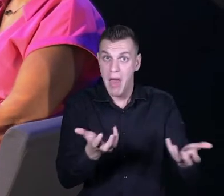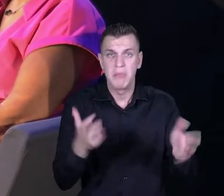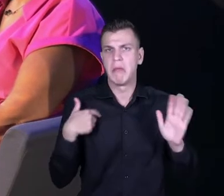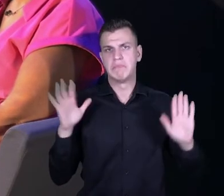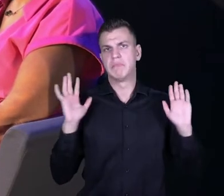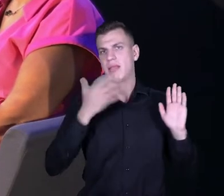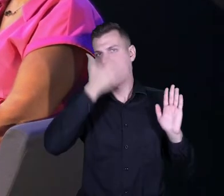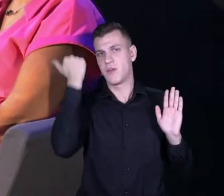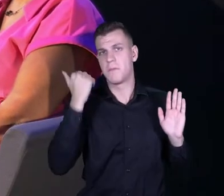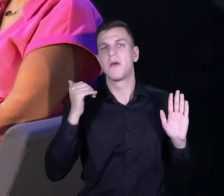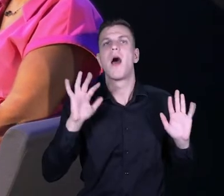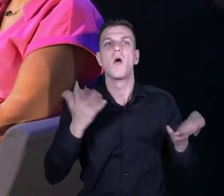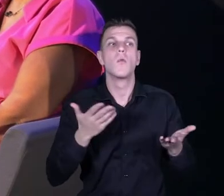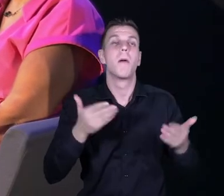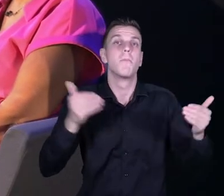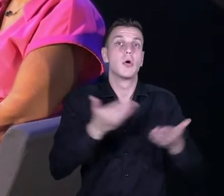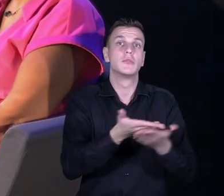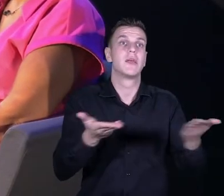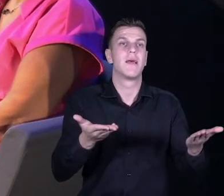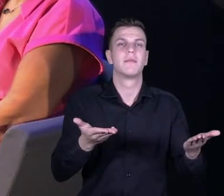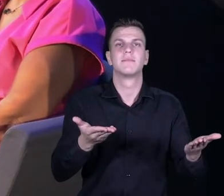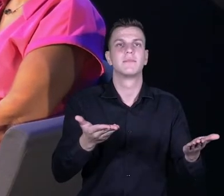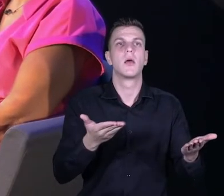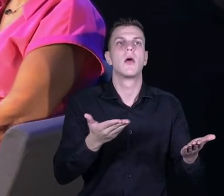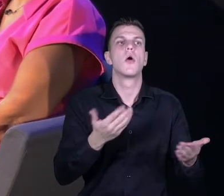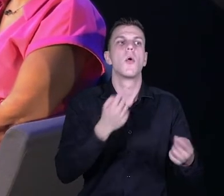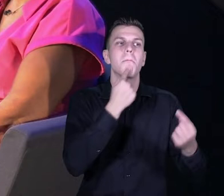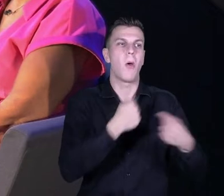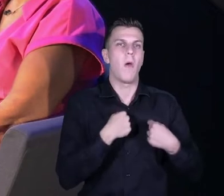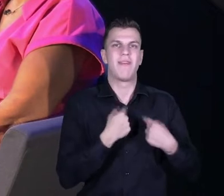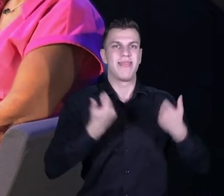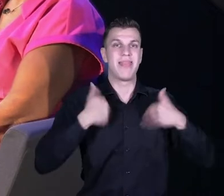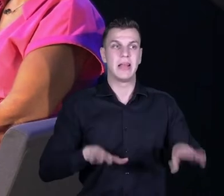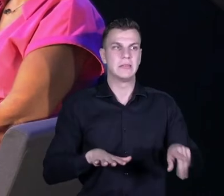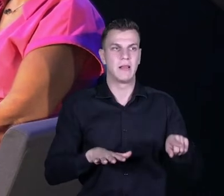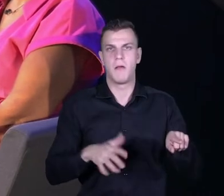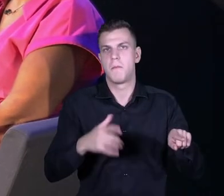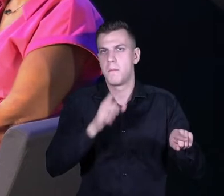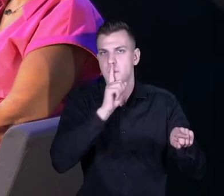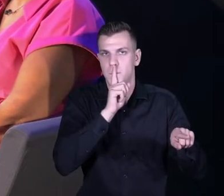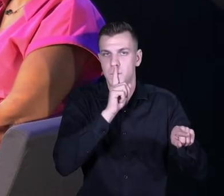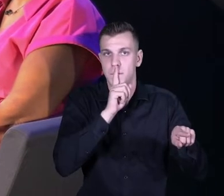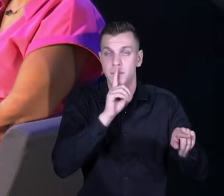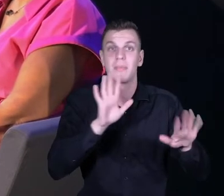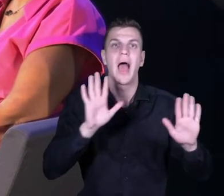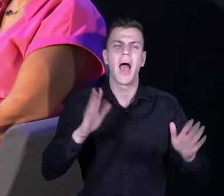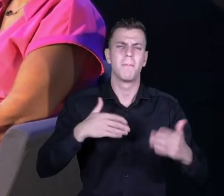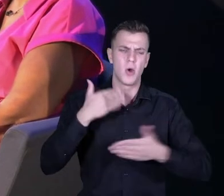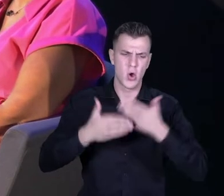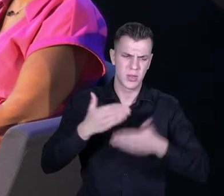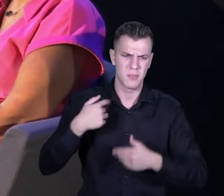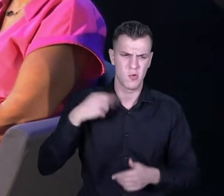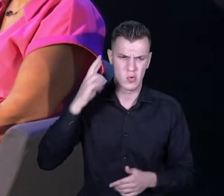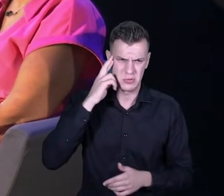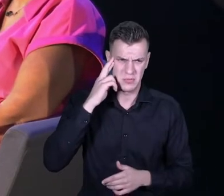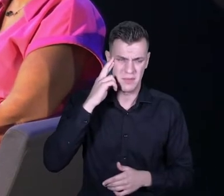nie mieli śmiałości odmówić, ale z czasem zrozumiałam, że tak naprawdę to przecież nie o to chodzi, żebym